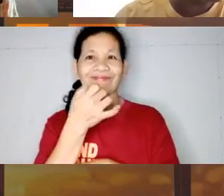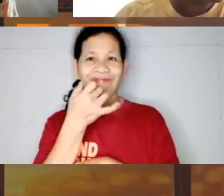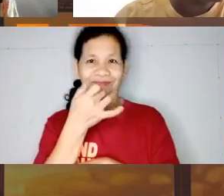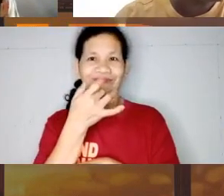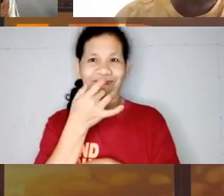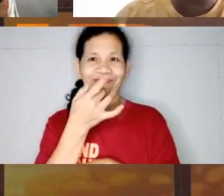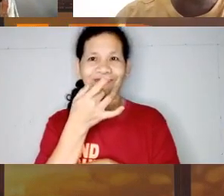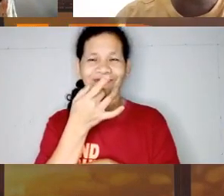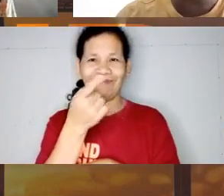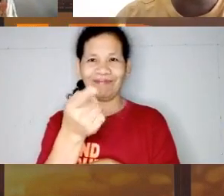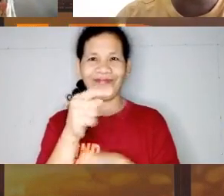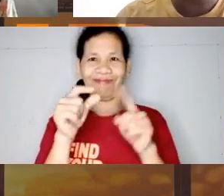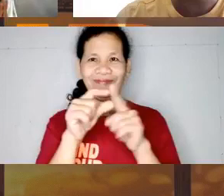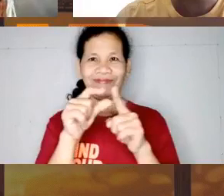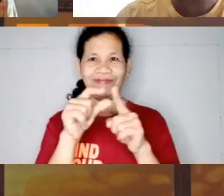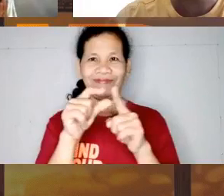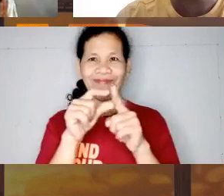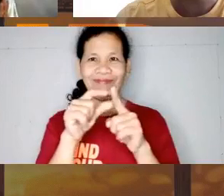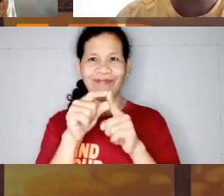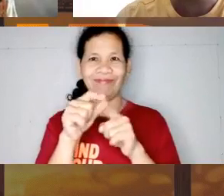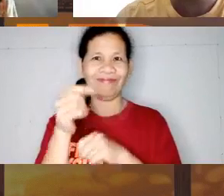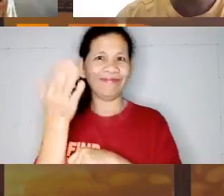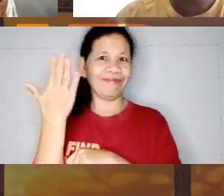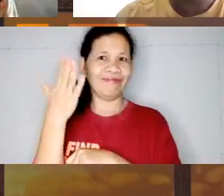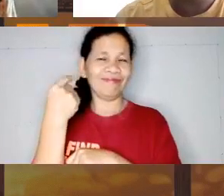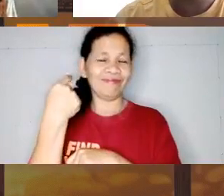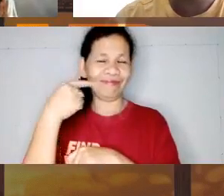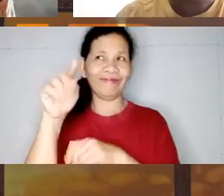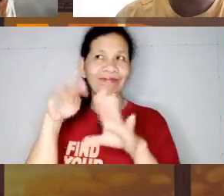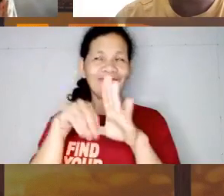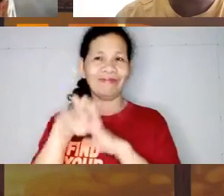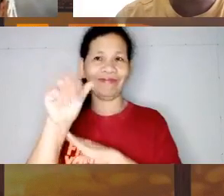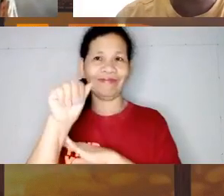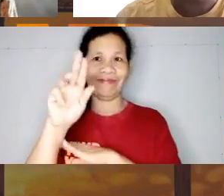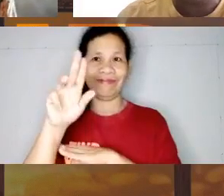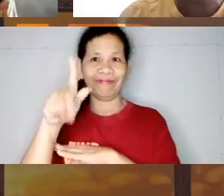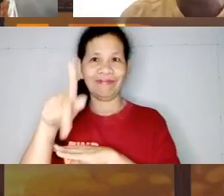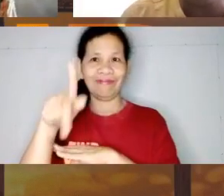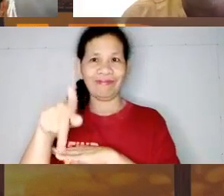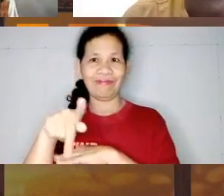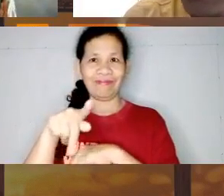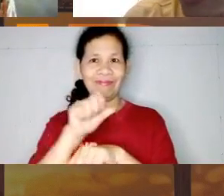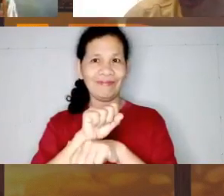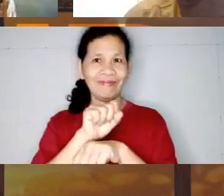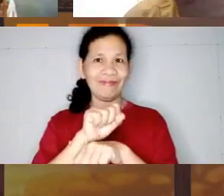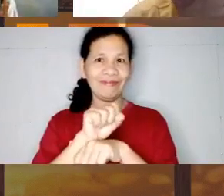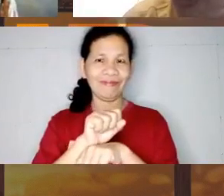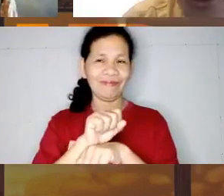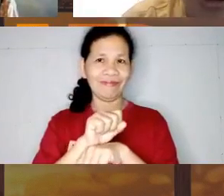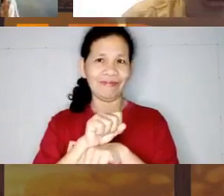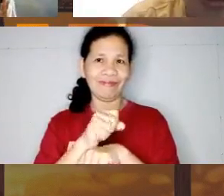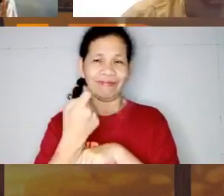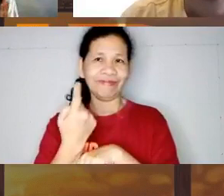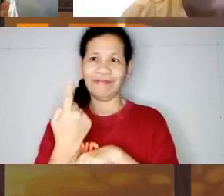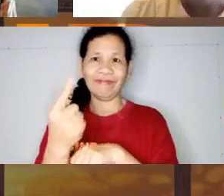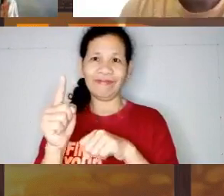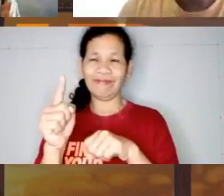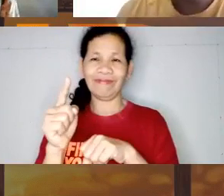ng Panginoon. Dumating ako sa AUP, working student po ako. Naghahanap po ako. Wala akong kasama, wala akong tinatawag, wala